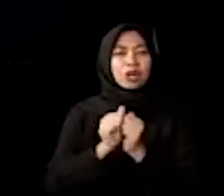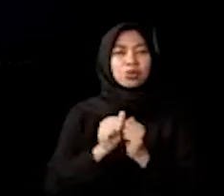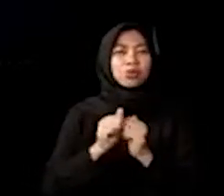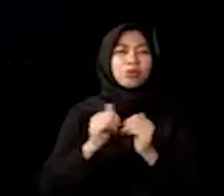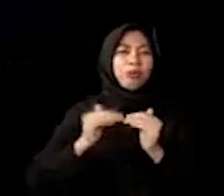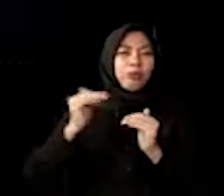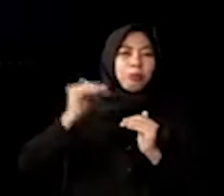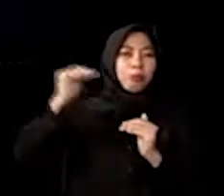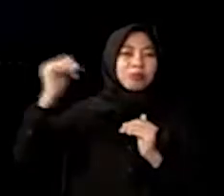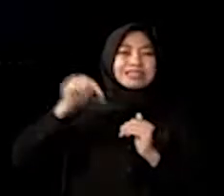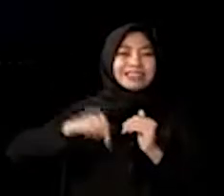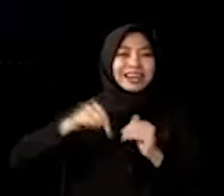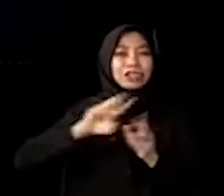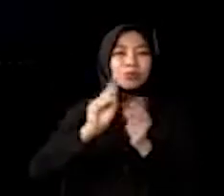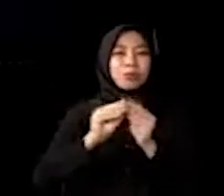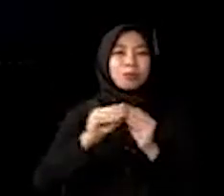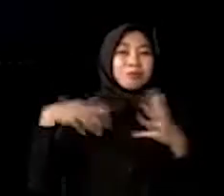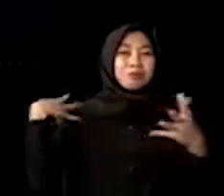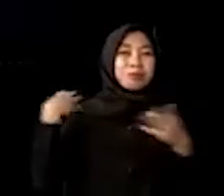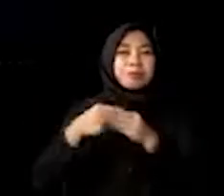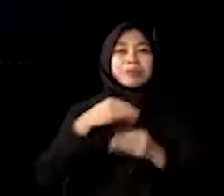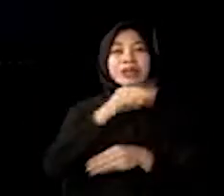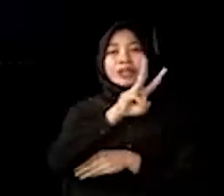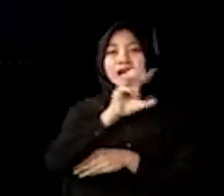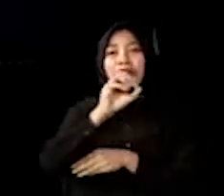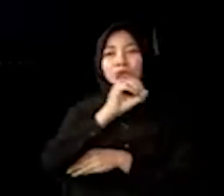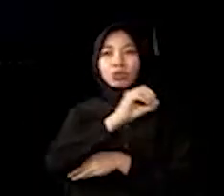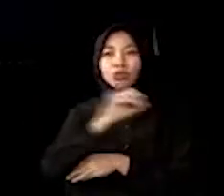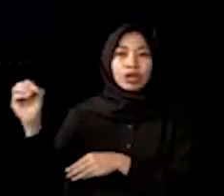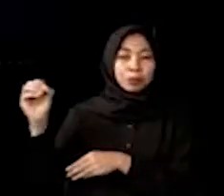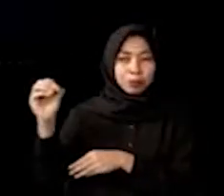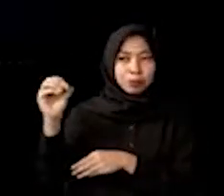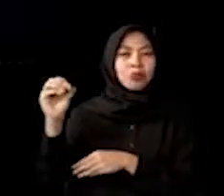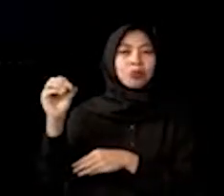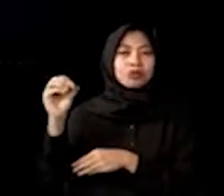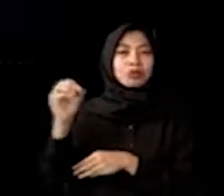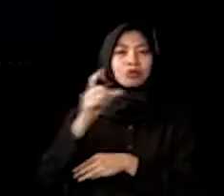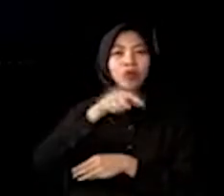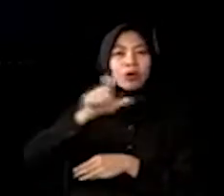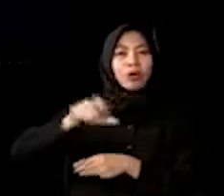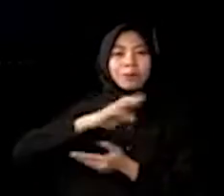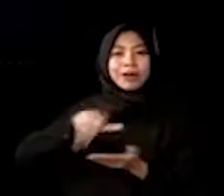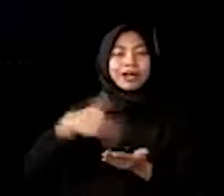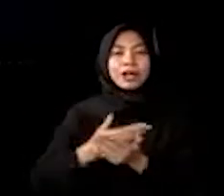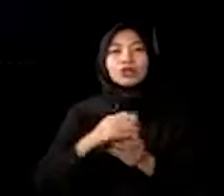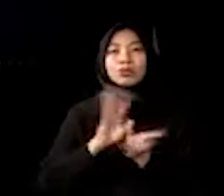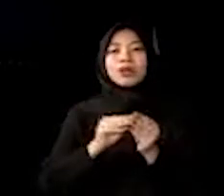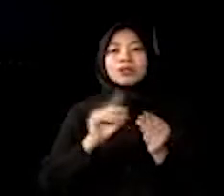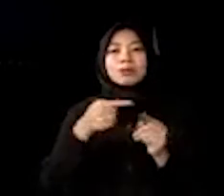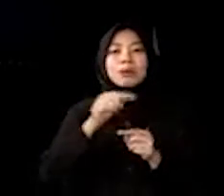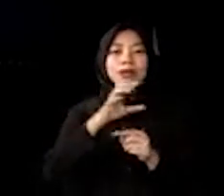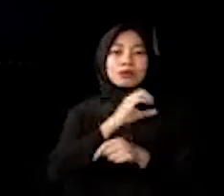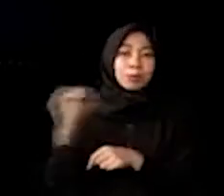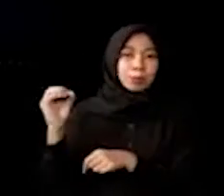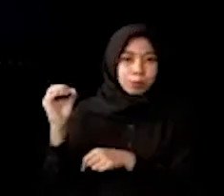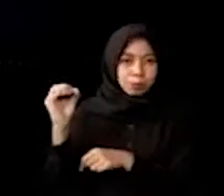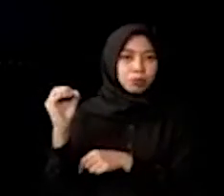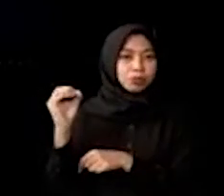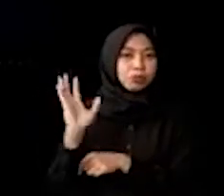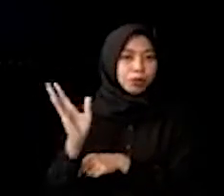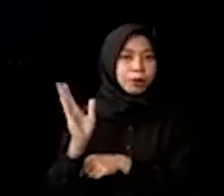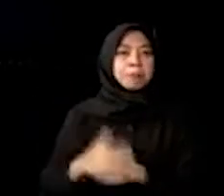sudah di atas 300.000 jumlah orang yang meninggal sudah di atas 11.000 di sisi ekonomi kita melihat